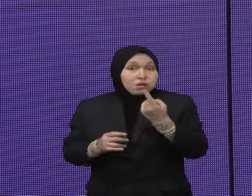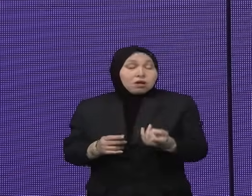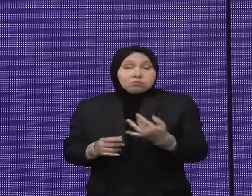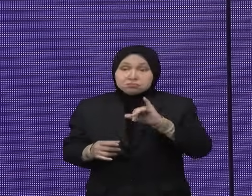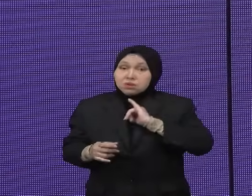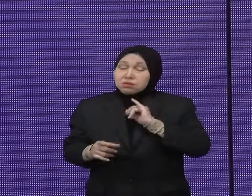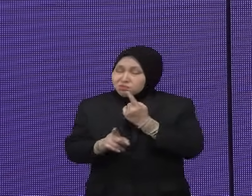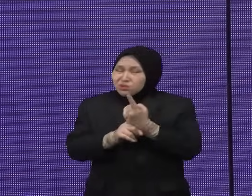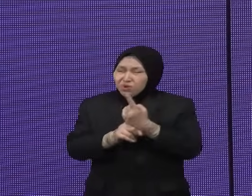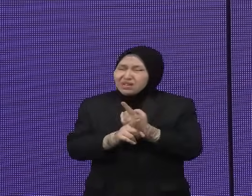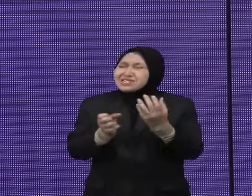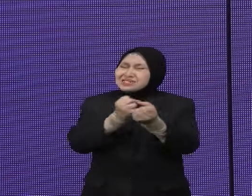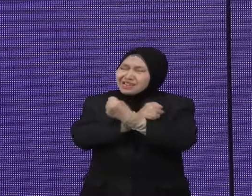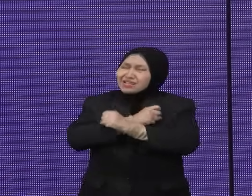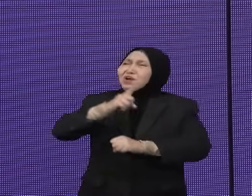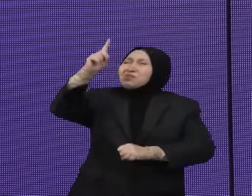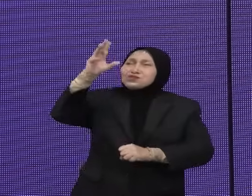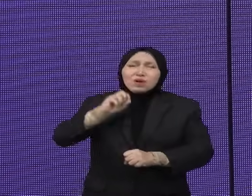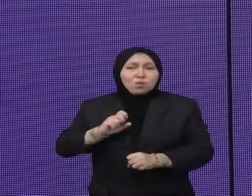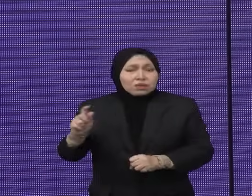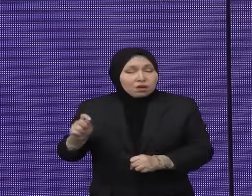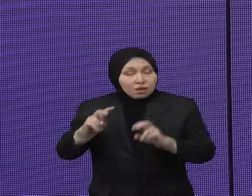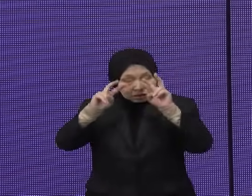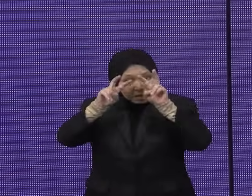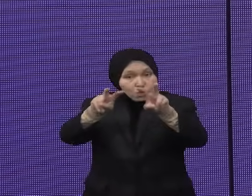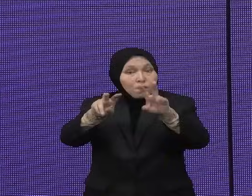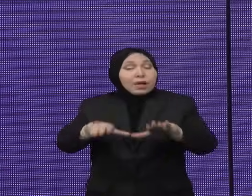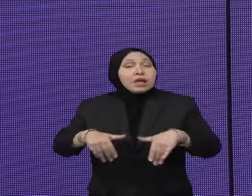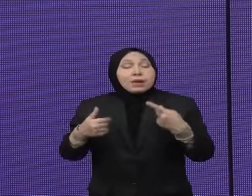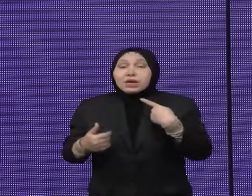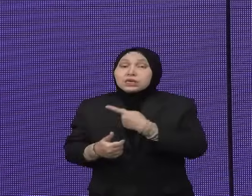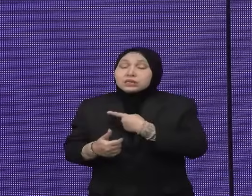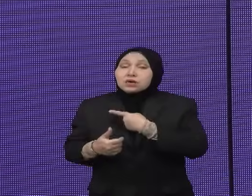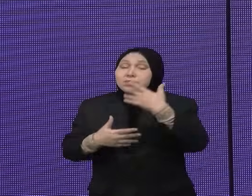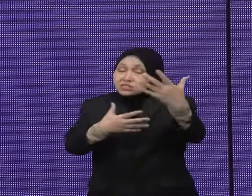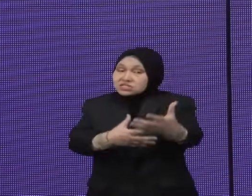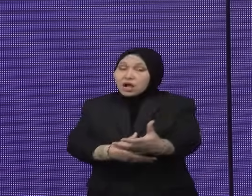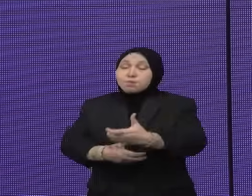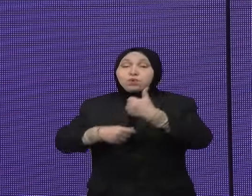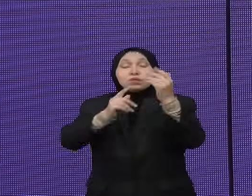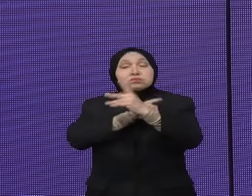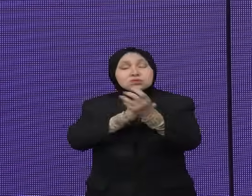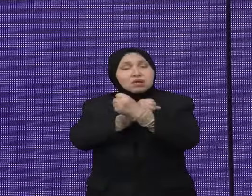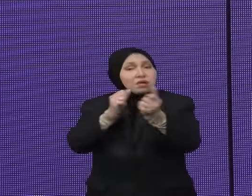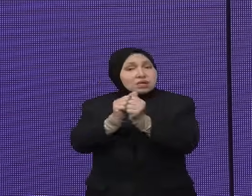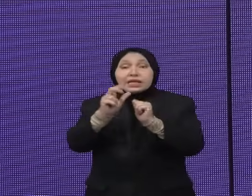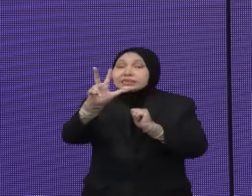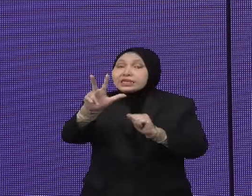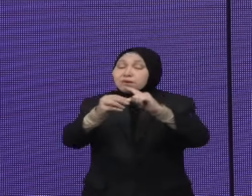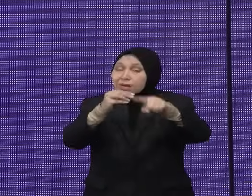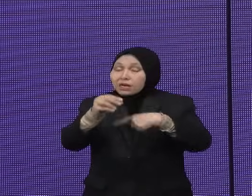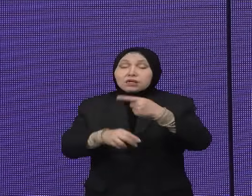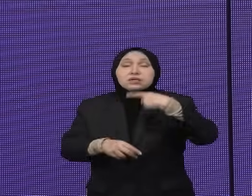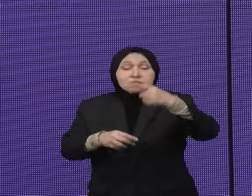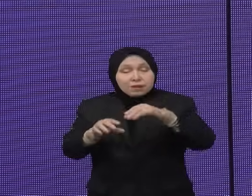saya betul ke disayangi oleh Allah Subhanahu Wa Taala, tengok bagaimana kita menyambut kasih sayang Allah dengan tiga perkara yang